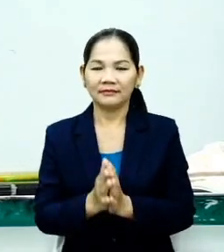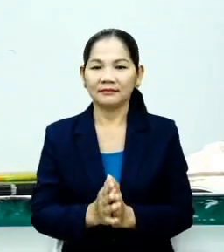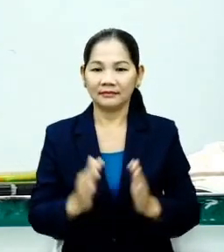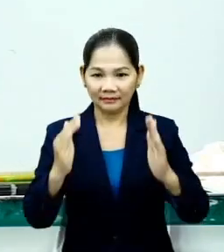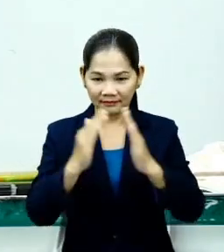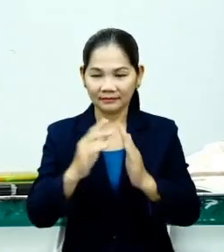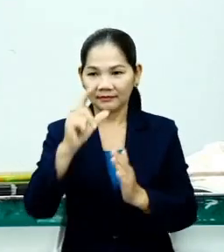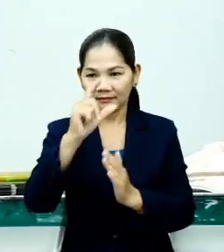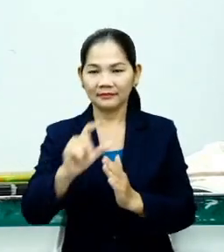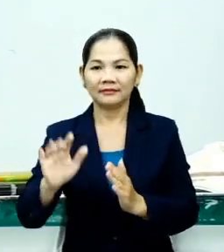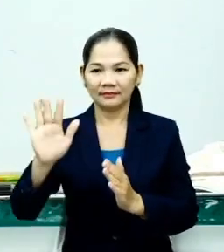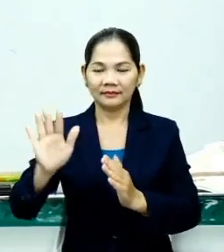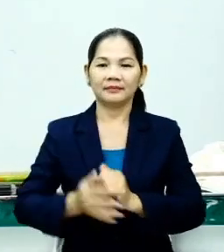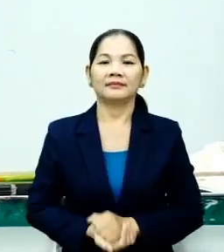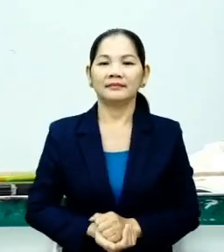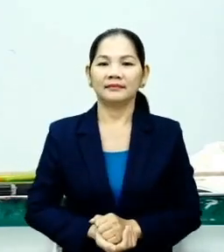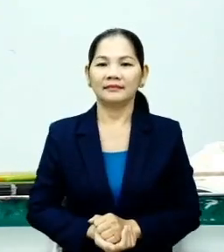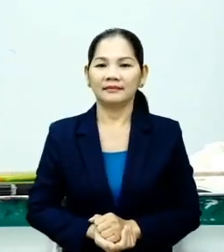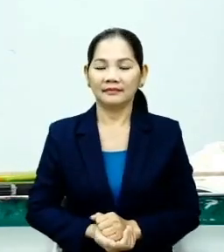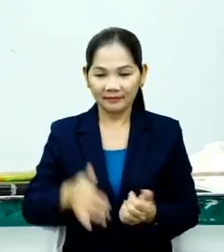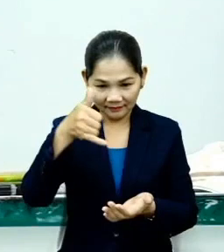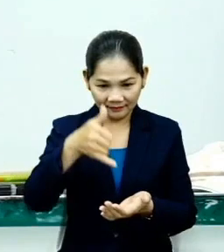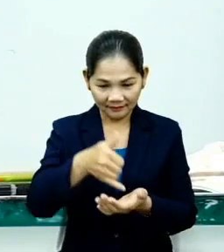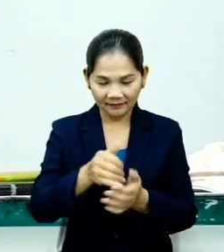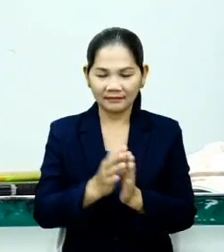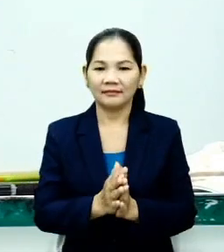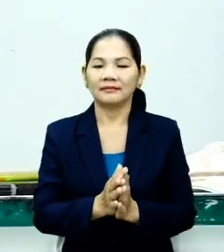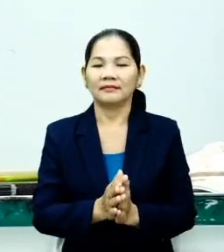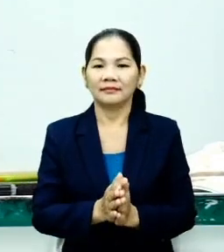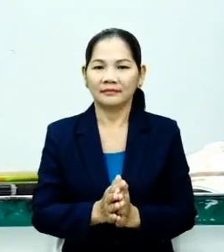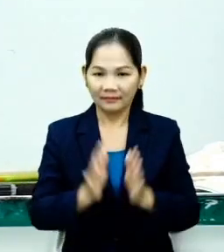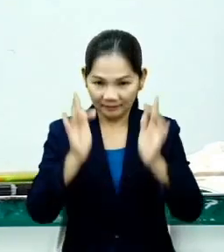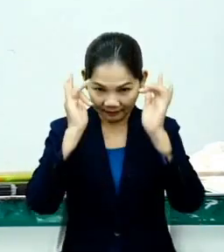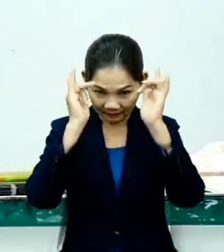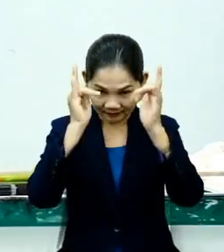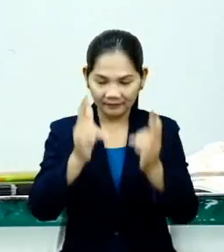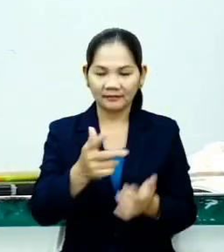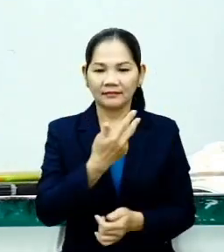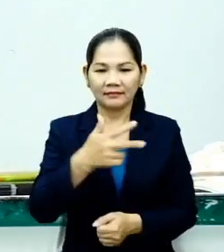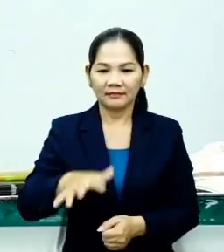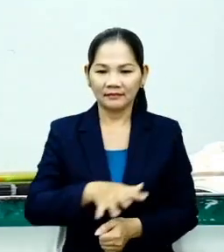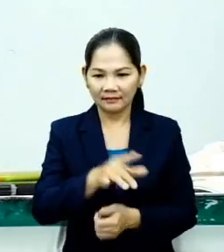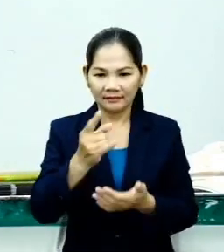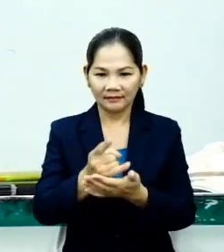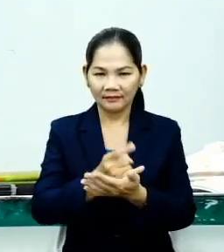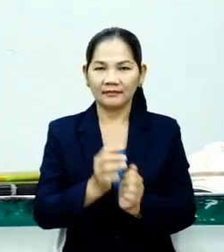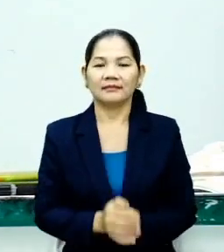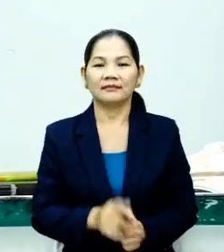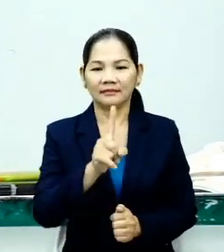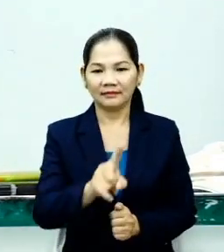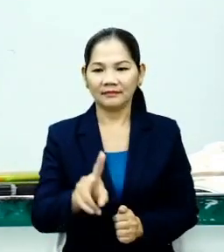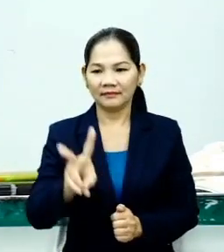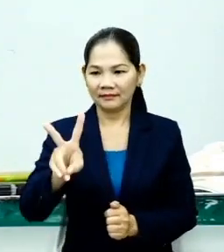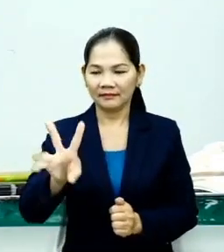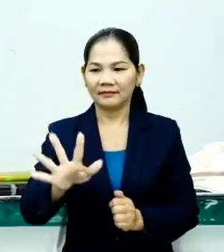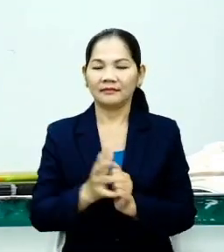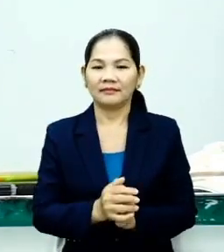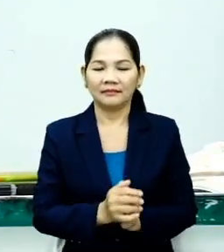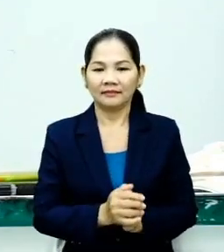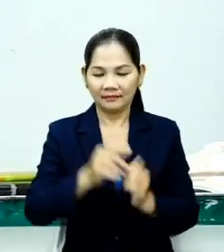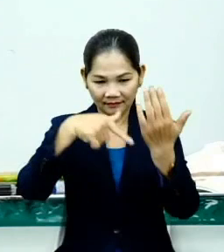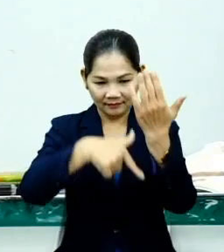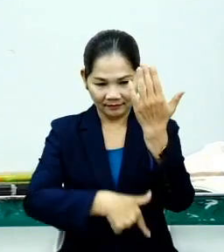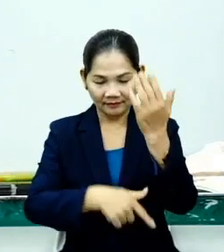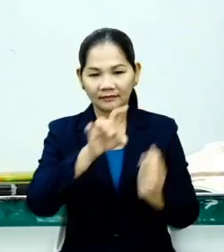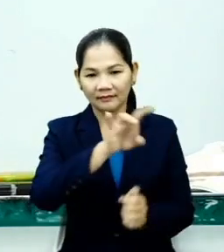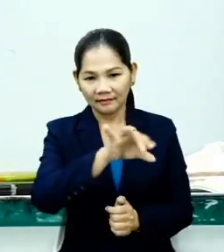rong xìm riêp, khát xìm riêp. Chà, thay nên nếu chùm bằng riêng một vị trí phía xa khám ái. Chà, mê riêng tì đập rám chôn trên nẹp nhà